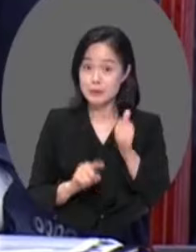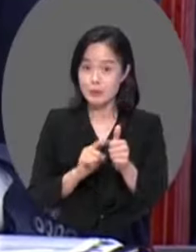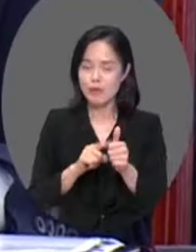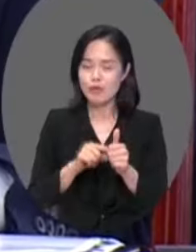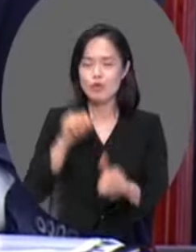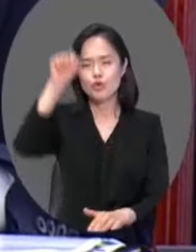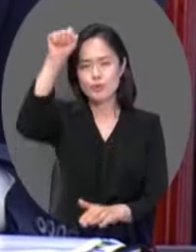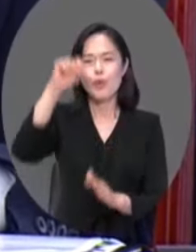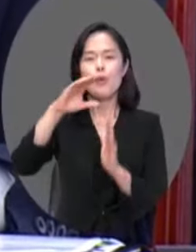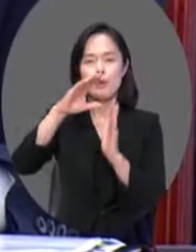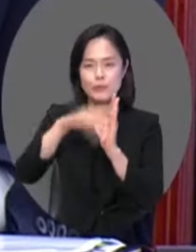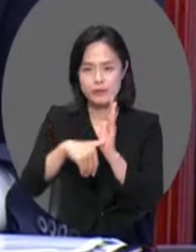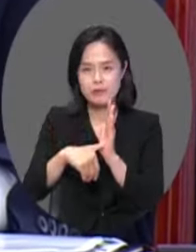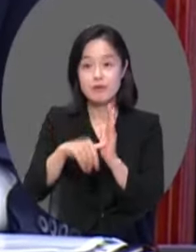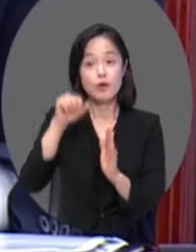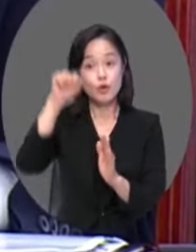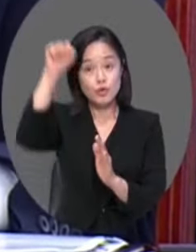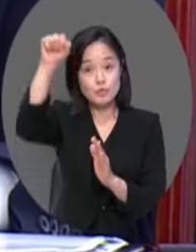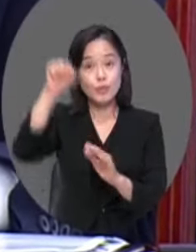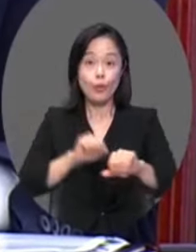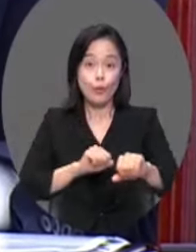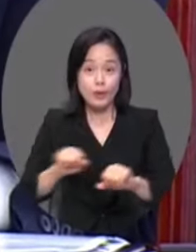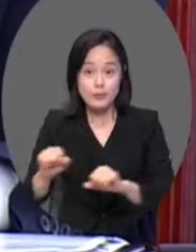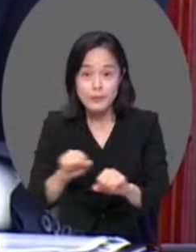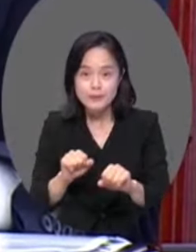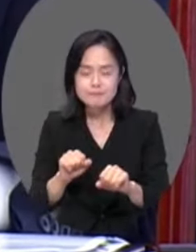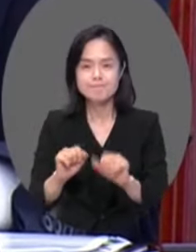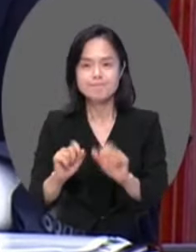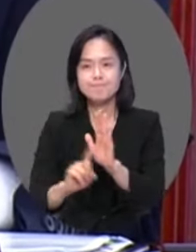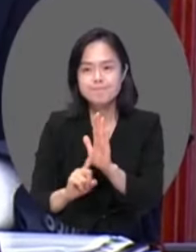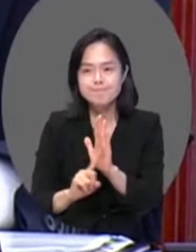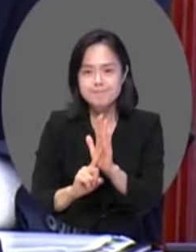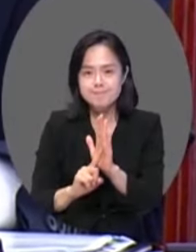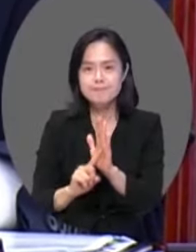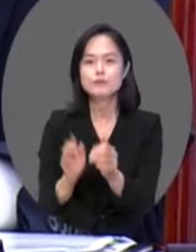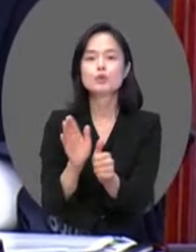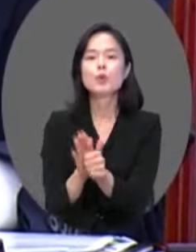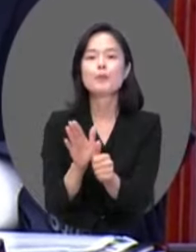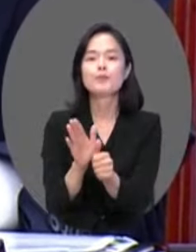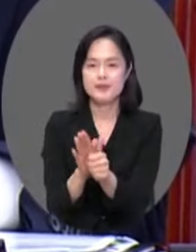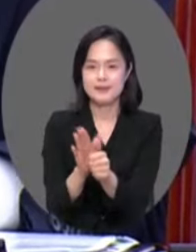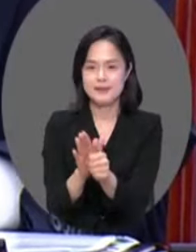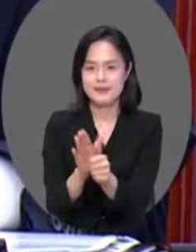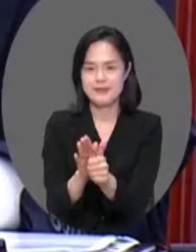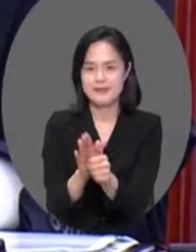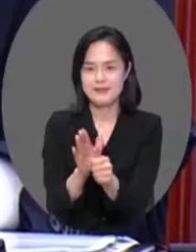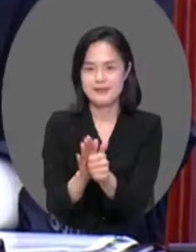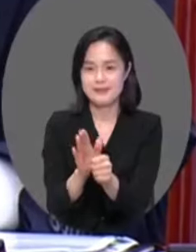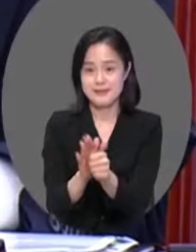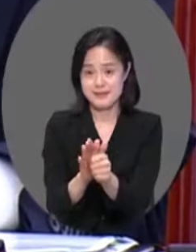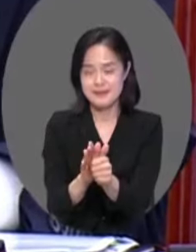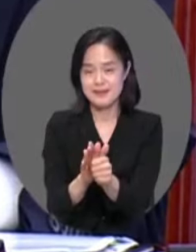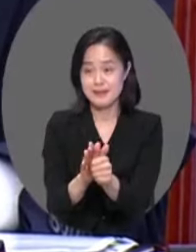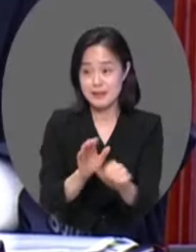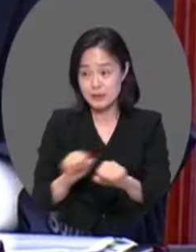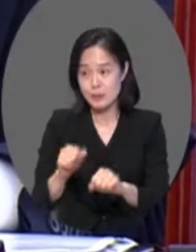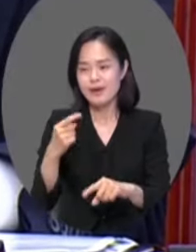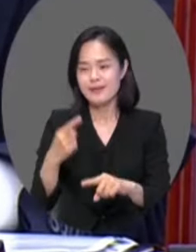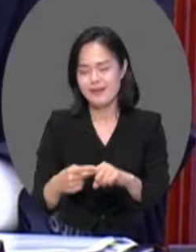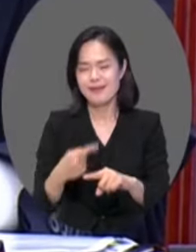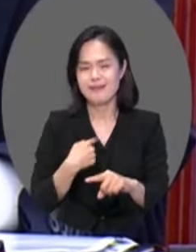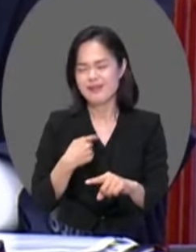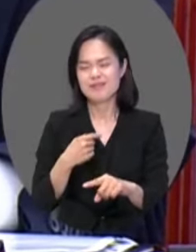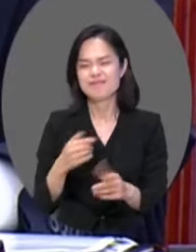원만하게 활동을 할 수 있도록 그 캠프에 그러니까 그 조직 활동을 위해서 제가 자진 사퇴한 거예요. 이따 띄워 이렇게 사고 쳐놓고 그다음에 사퇴하신